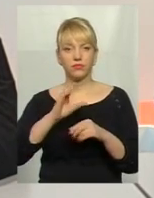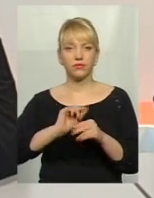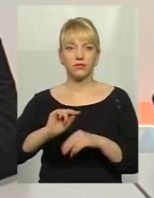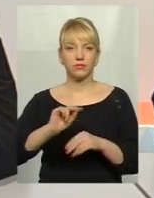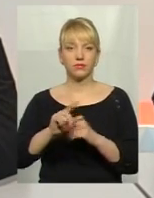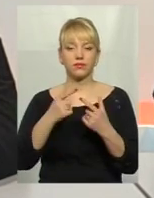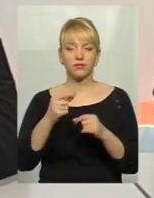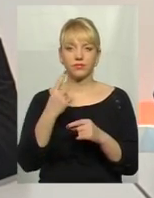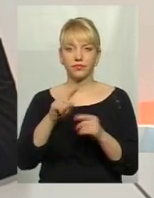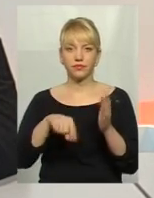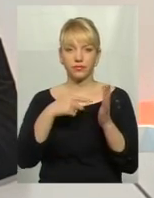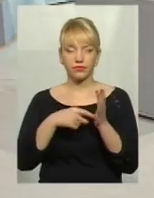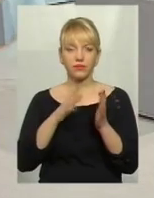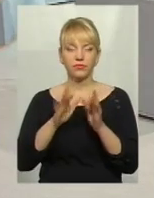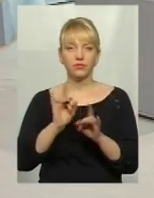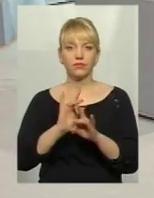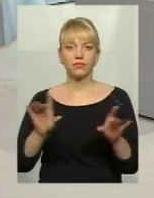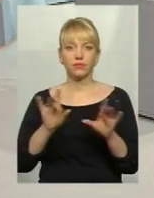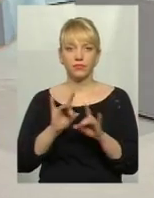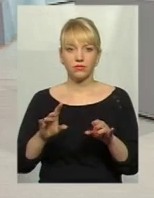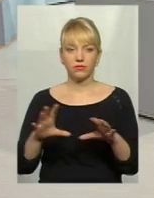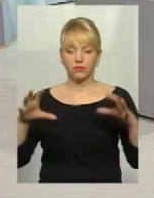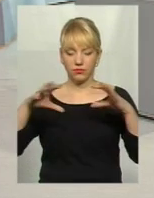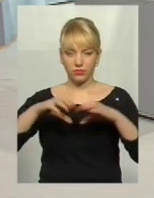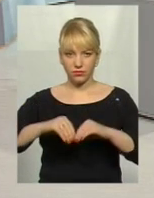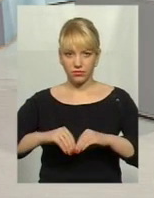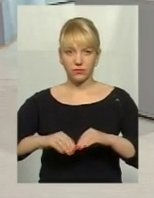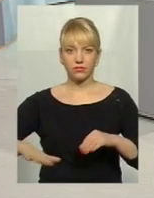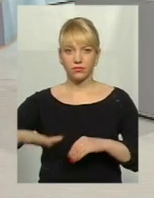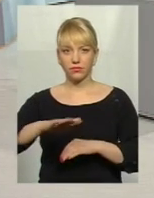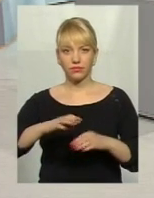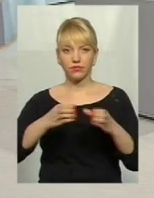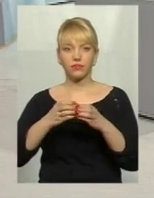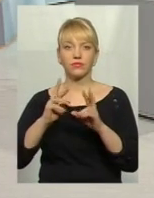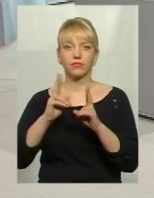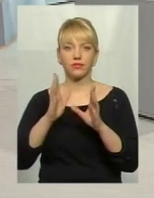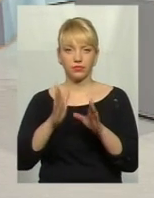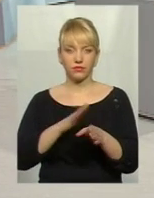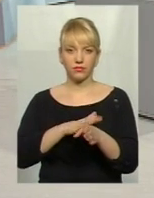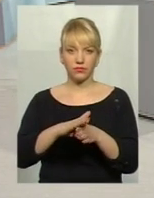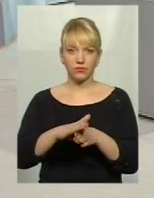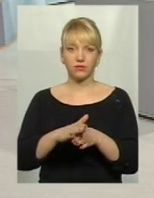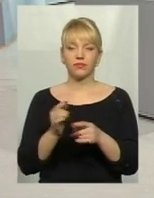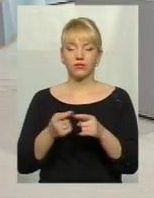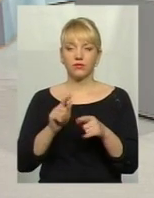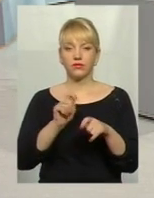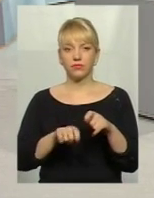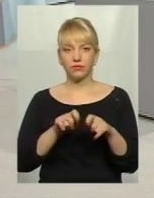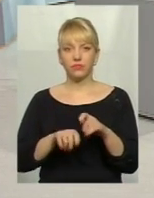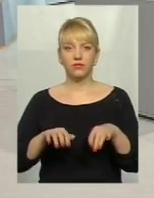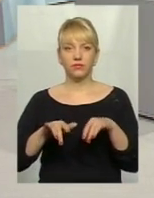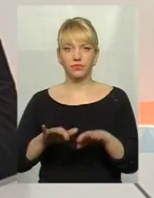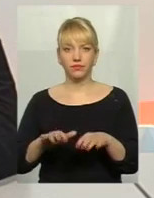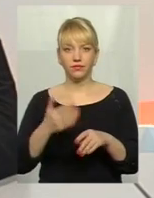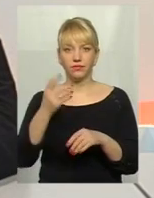із питань, яке буде розказуватись об'єднаним саме територіальним громадам, яким чином здійснювати ці перевірки, заходи.